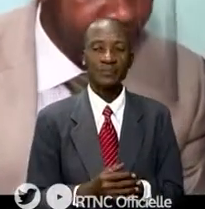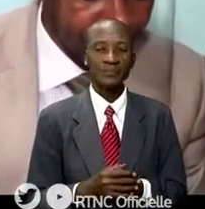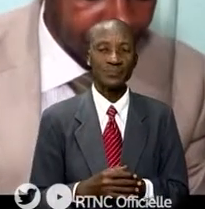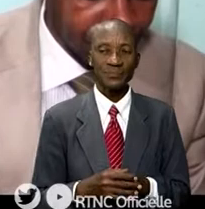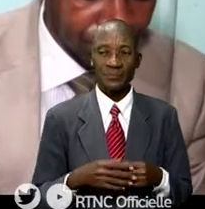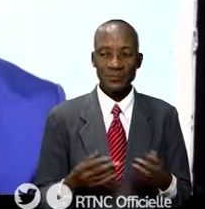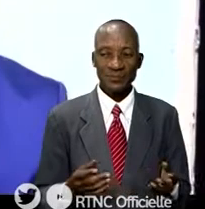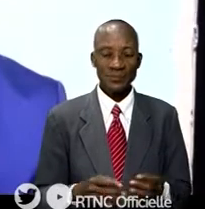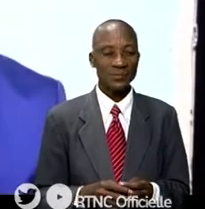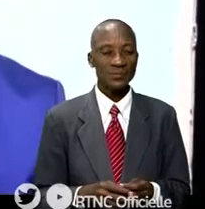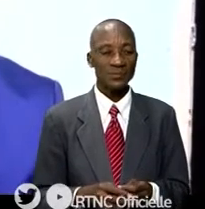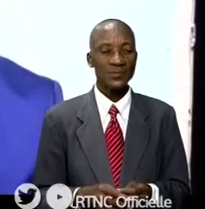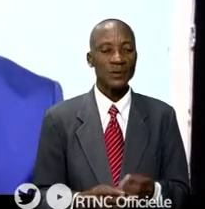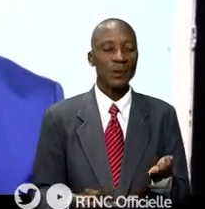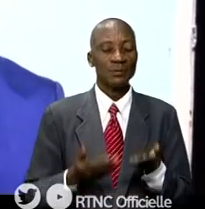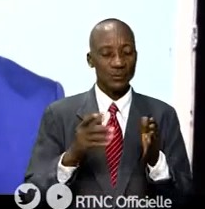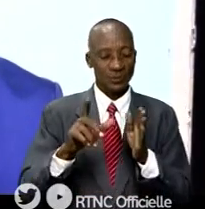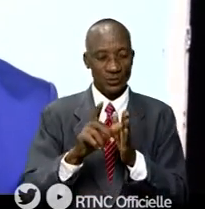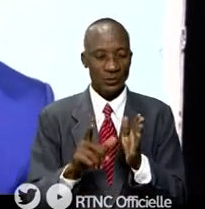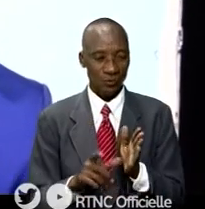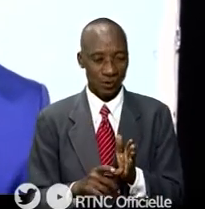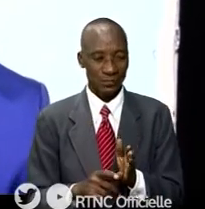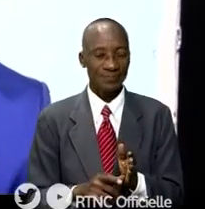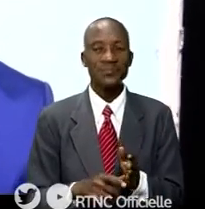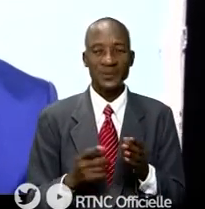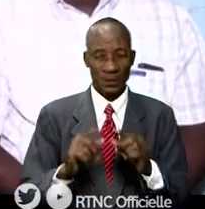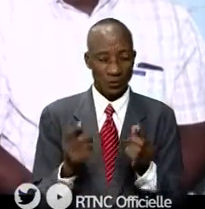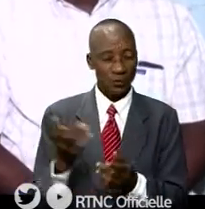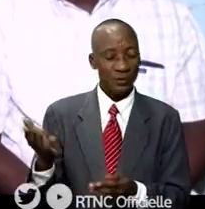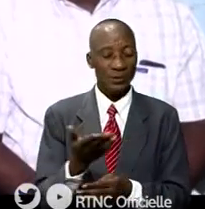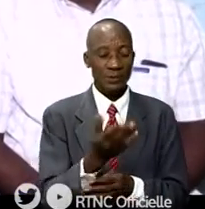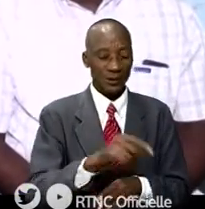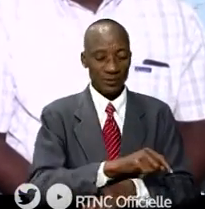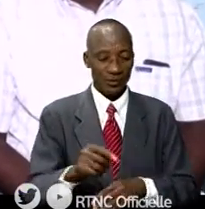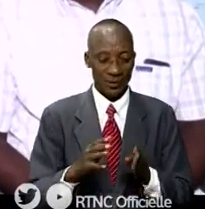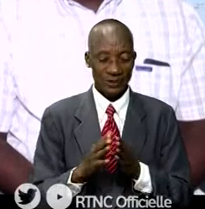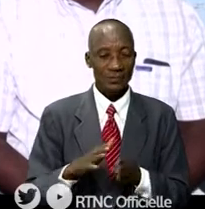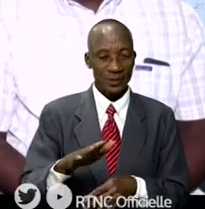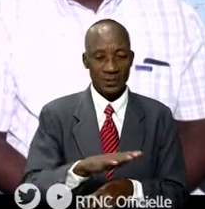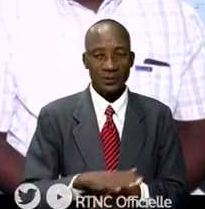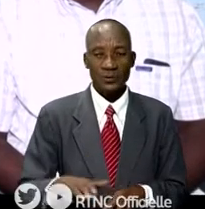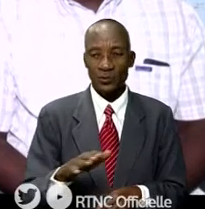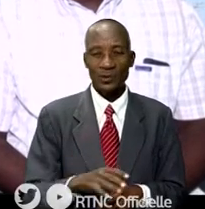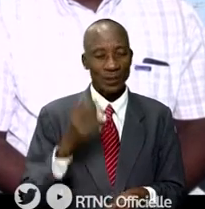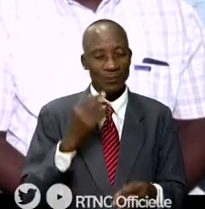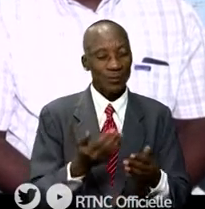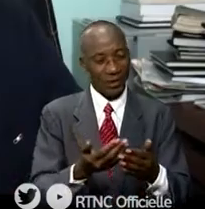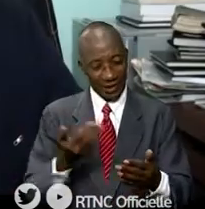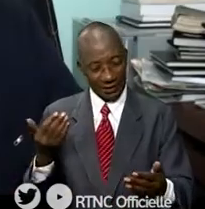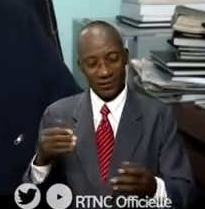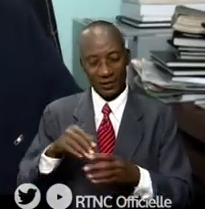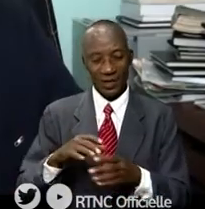l'inconstitutionnalité de trois propositions de loi, les SINAMAC en appellent le bureau de l'Assemblée nationale de les retirer de la